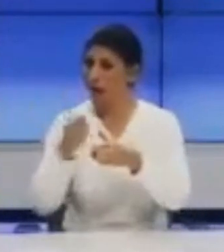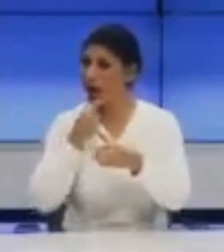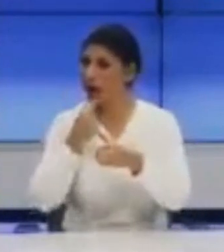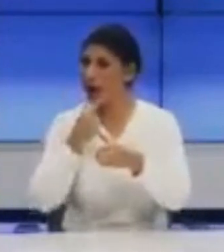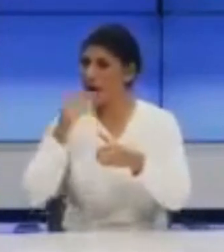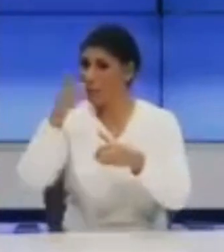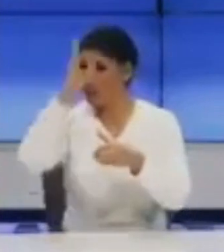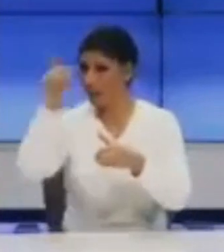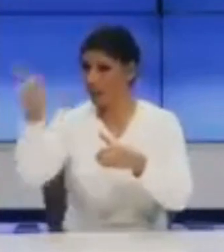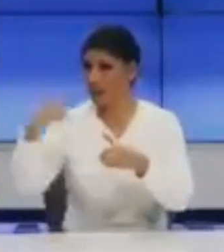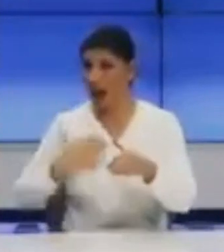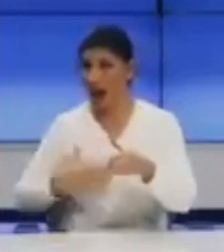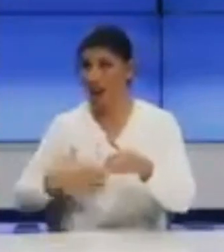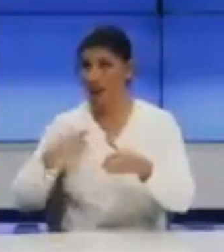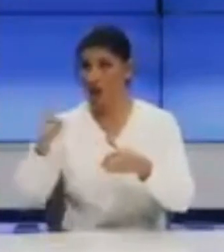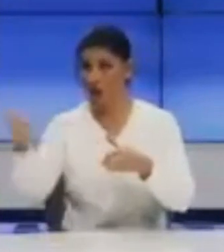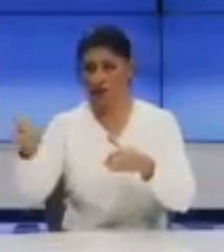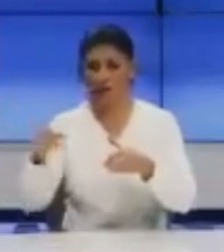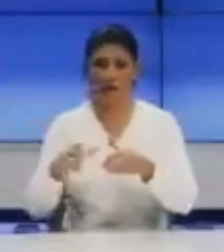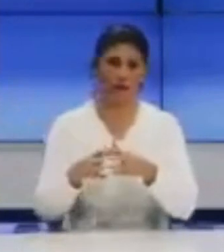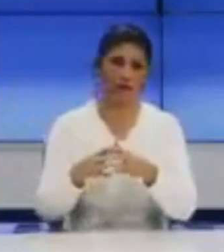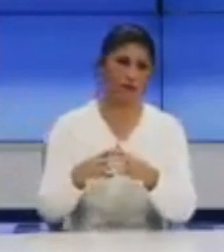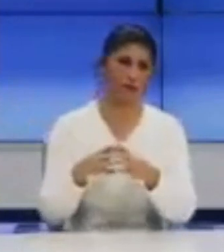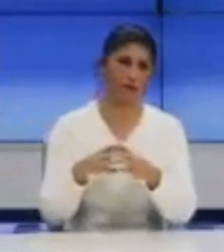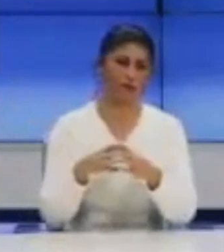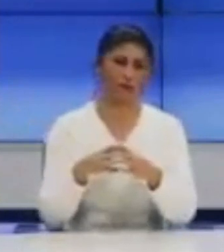ευπαθείς. Κύριε φίλη, θα ανησυχώ για σας. Παρακαλώ, ησυχία.